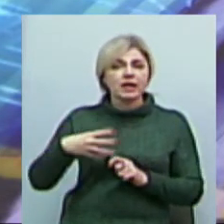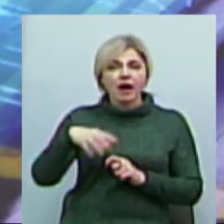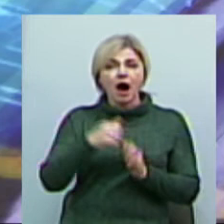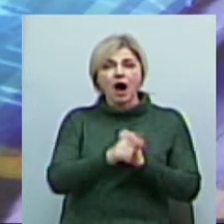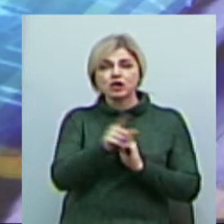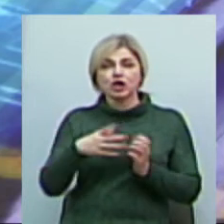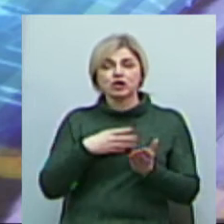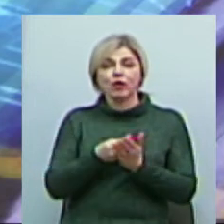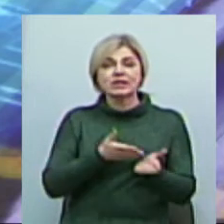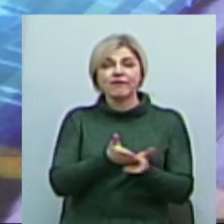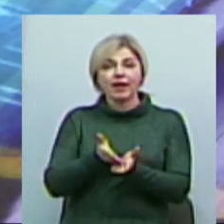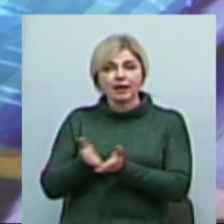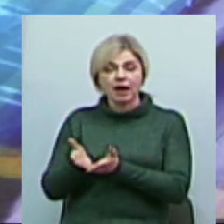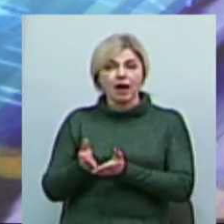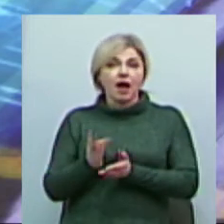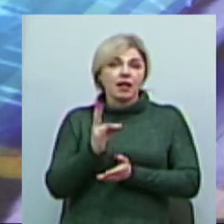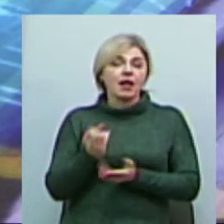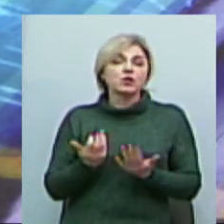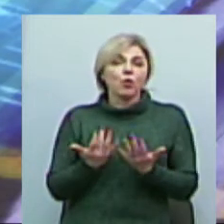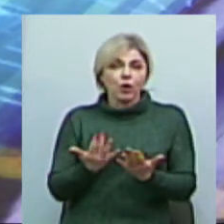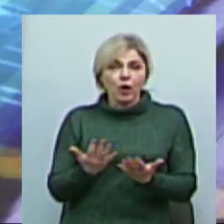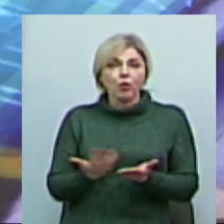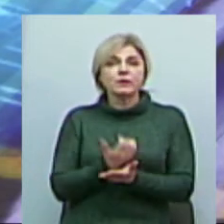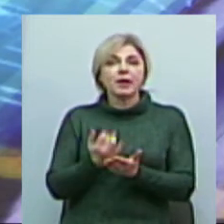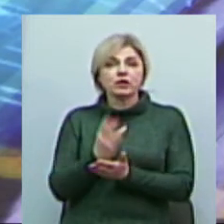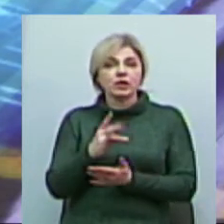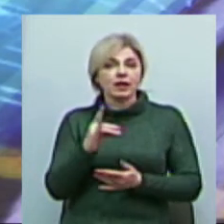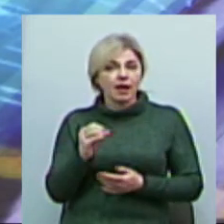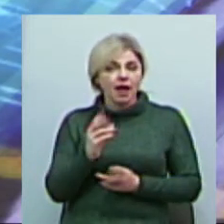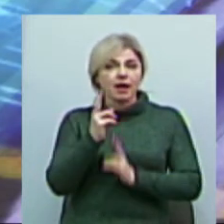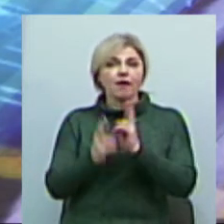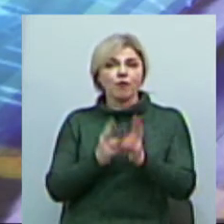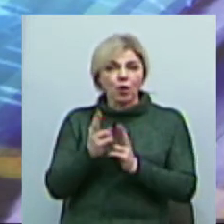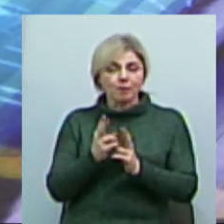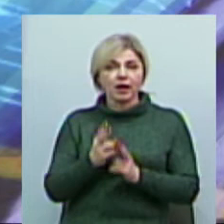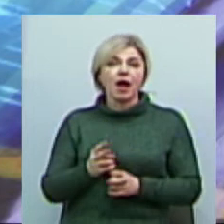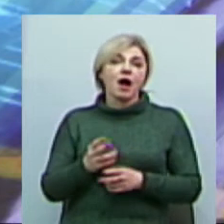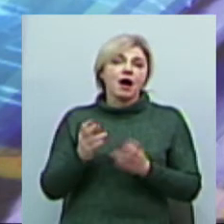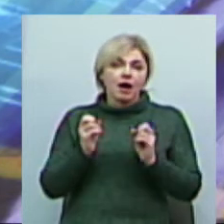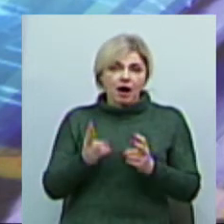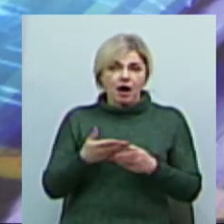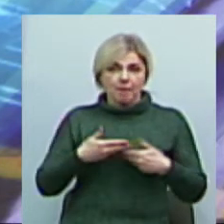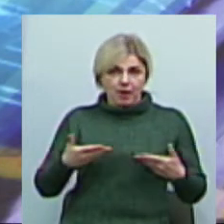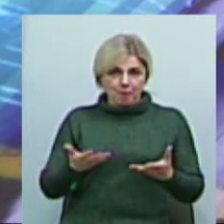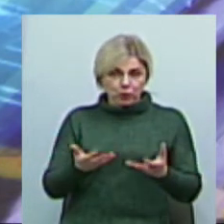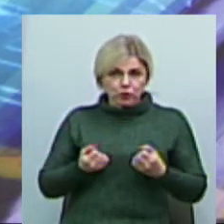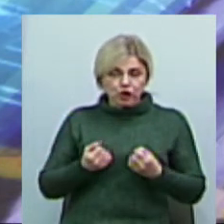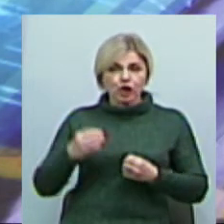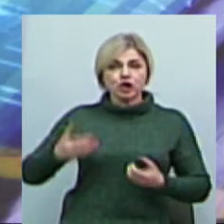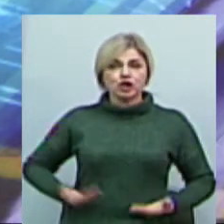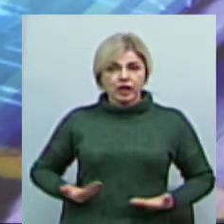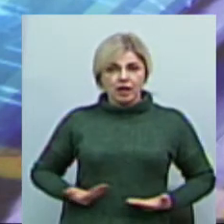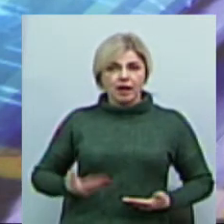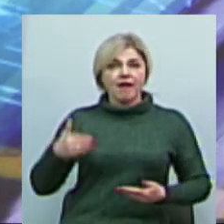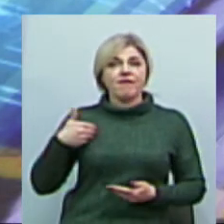сфере, насколько успешные реформы, насколько мы получили, как жители, эффект. Допустим,